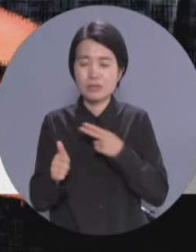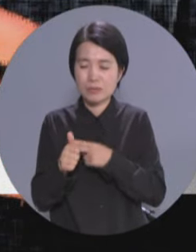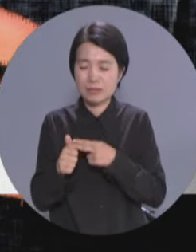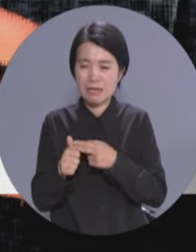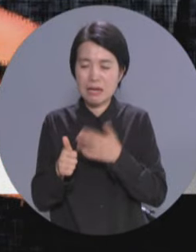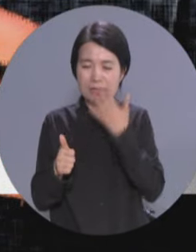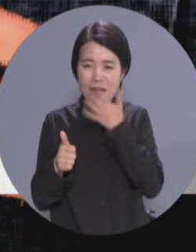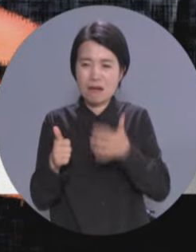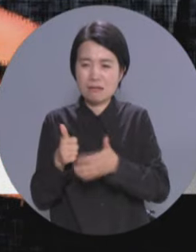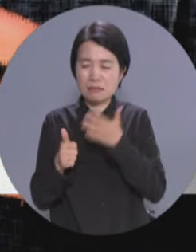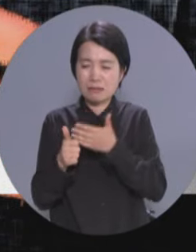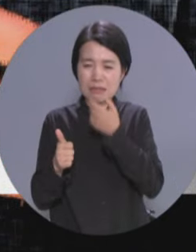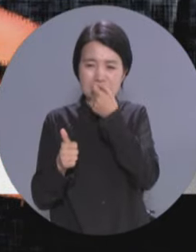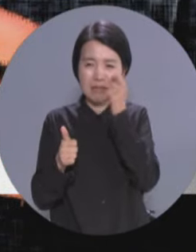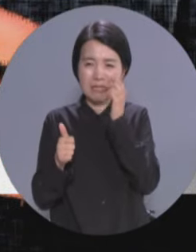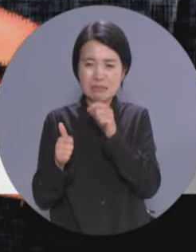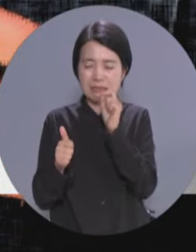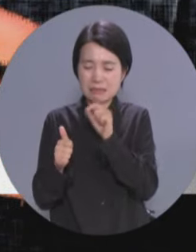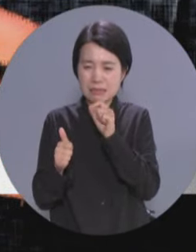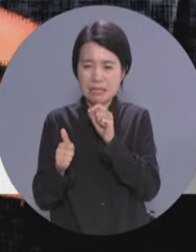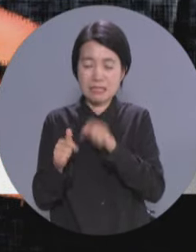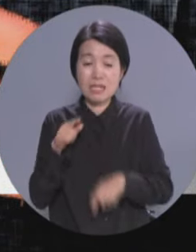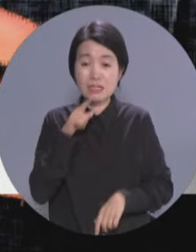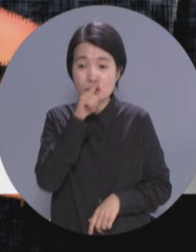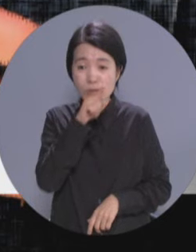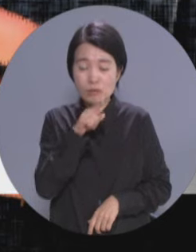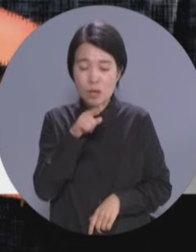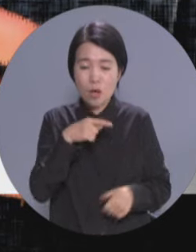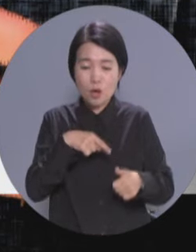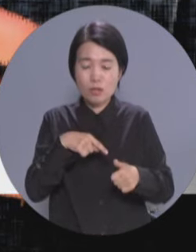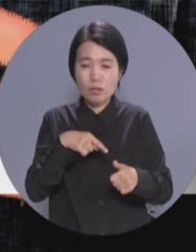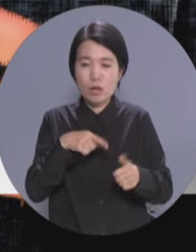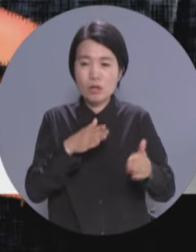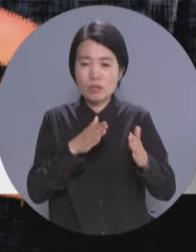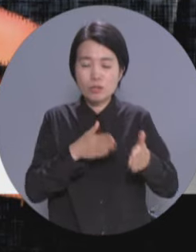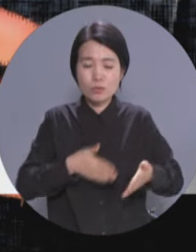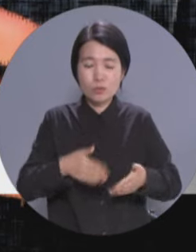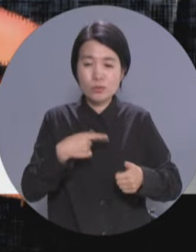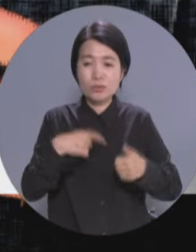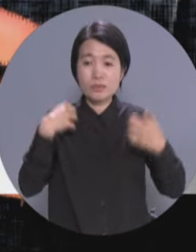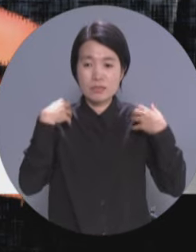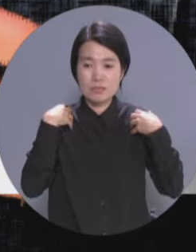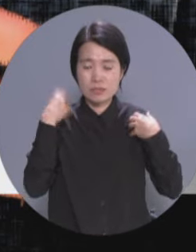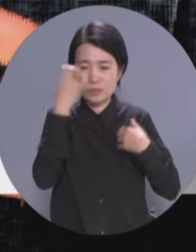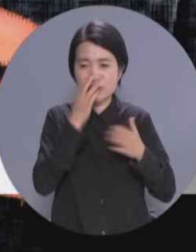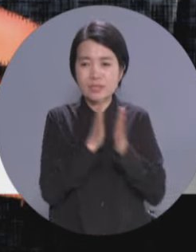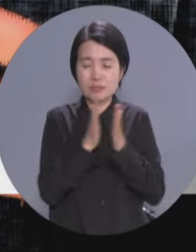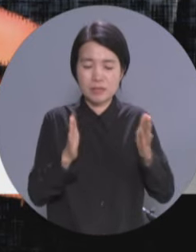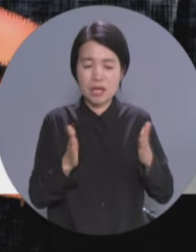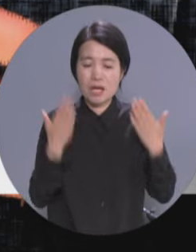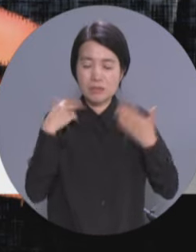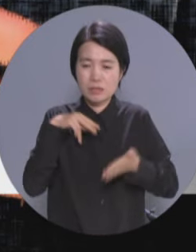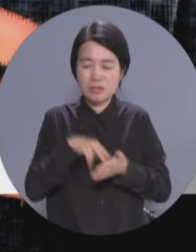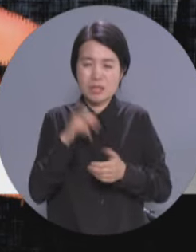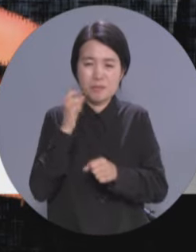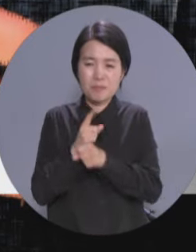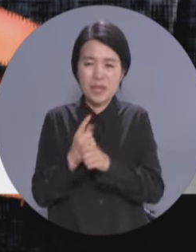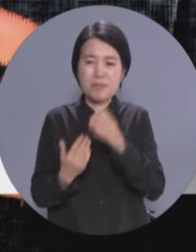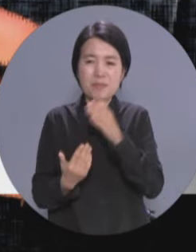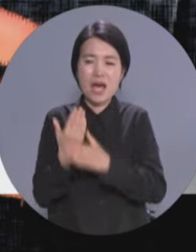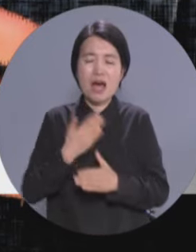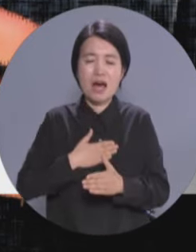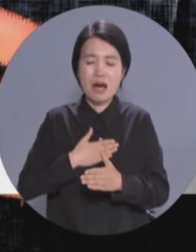성추행 성희롱을 했다는 신고가 접수돼 도교육청이 조사에 나섰습니다 학교측은 이같은 사실을 알고도